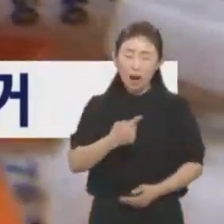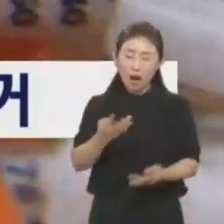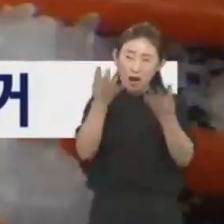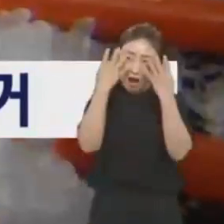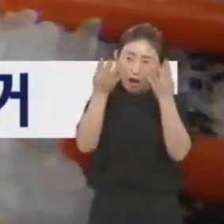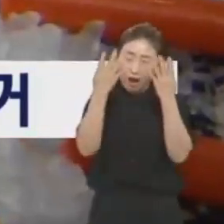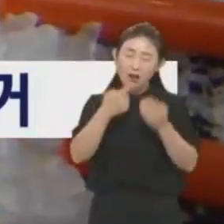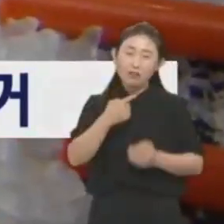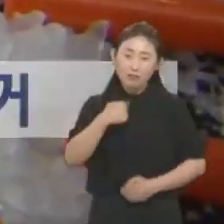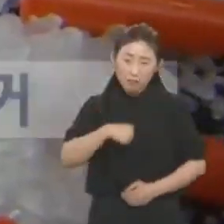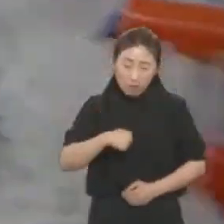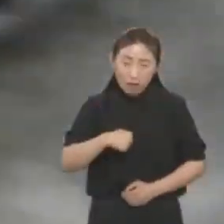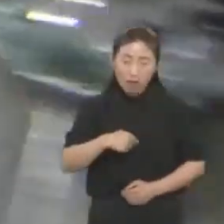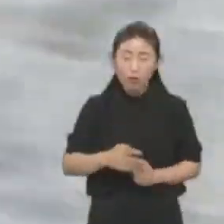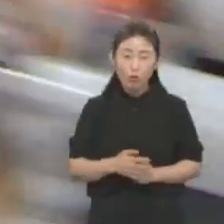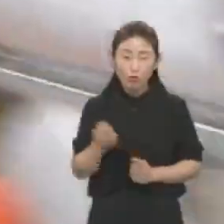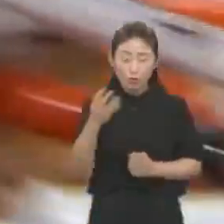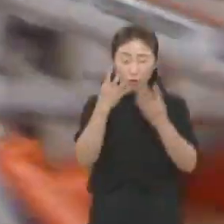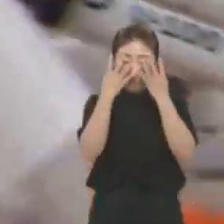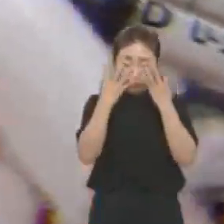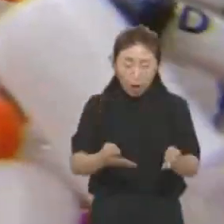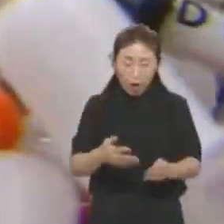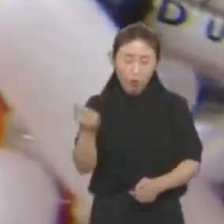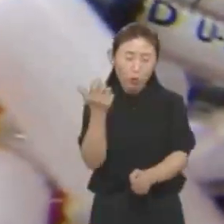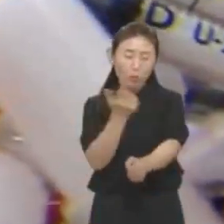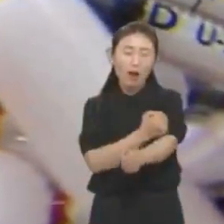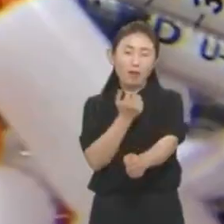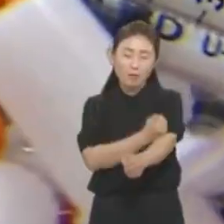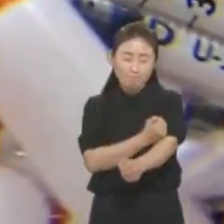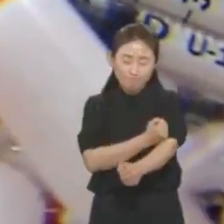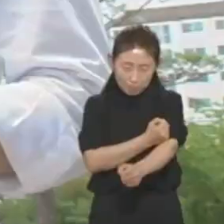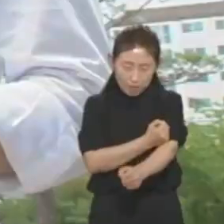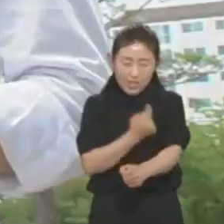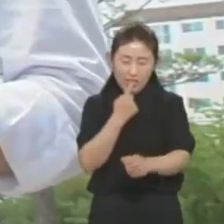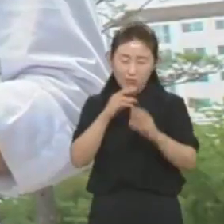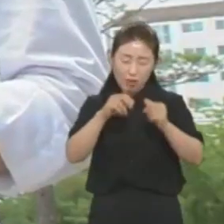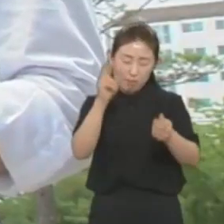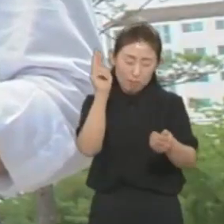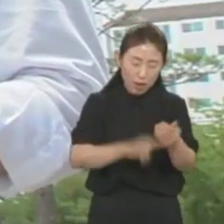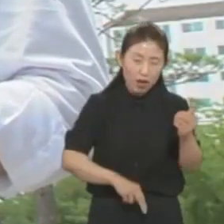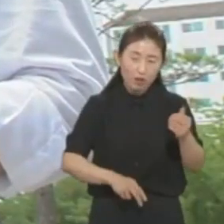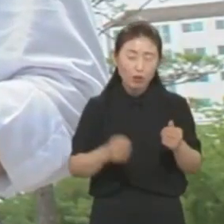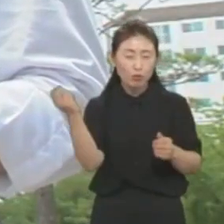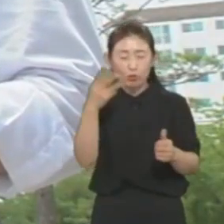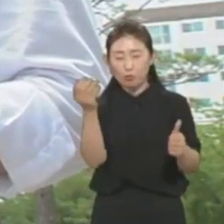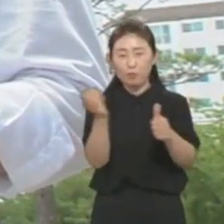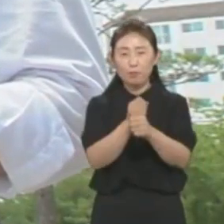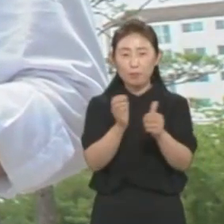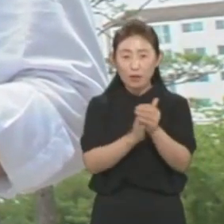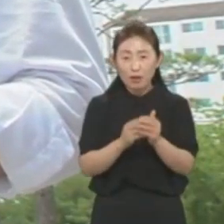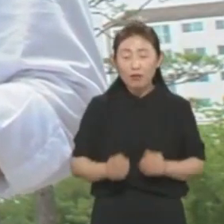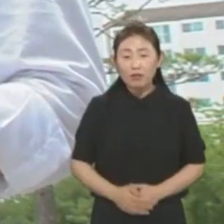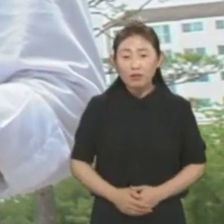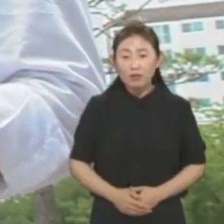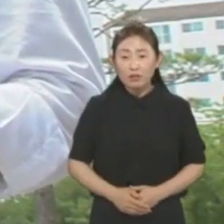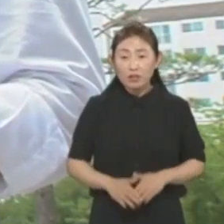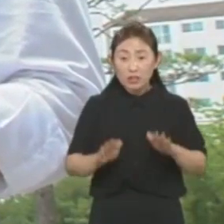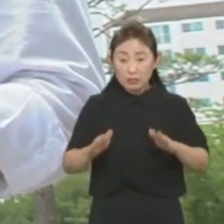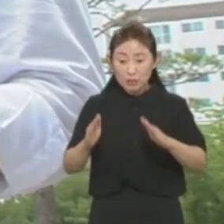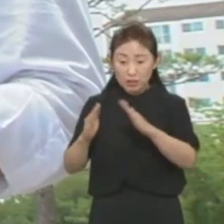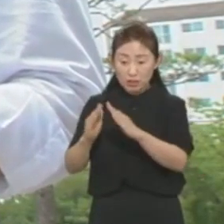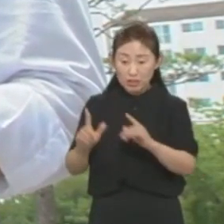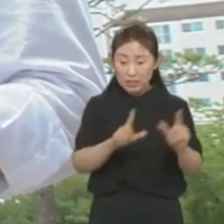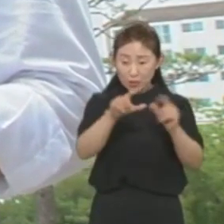전력이 있고 누 범기간 중 또다시 마약류를 다루다 검거됐습니다 검찰과 경찰은 이번 합동 수사로 이들의